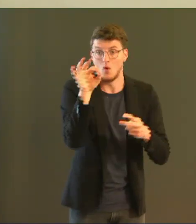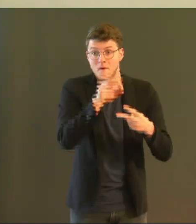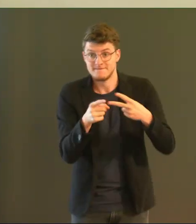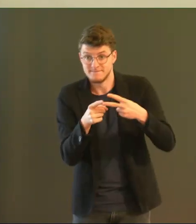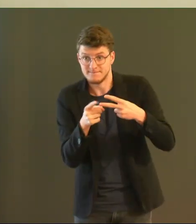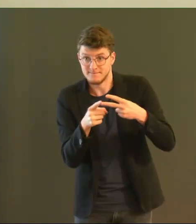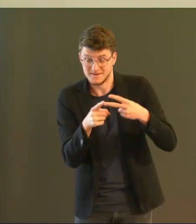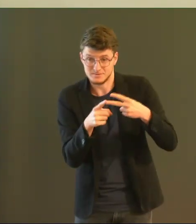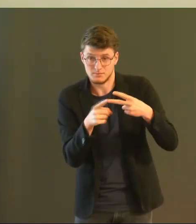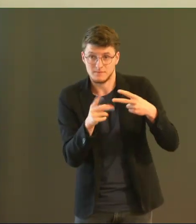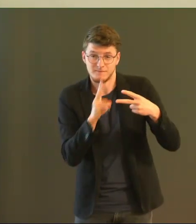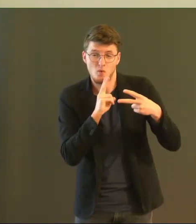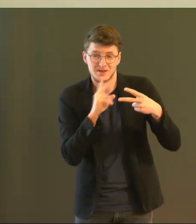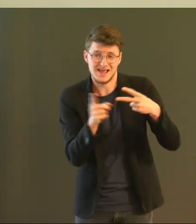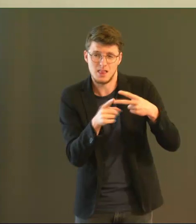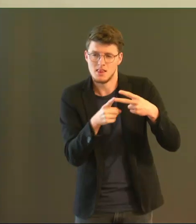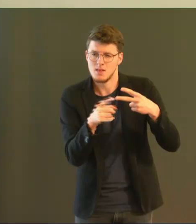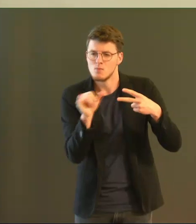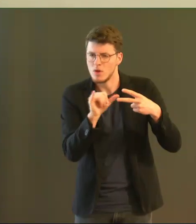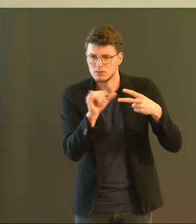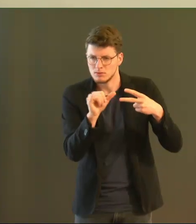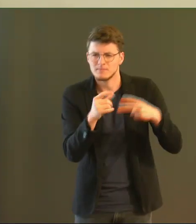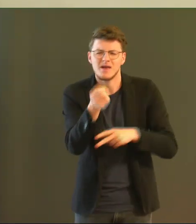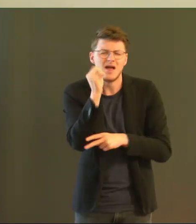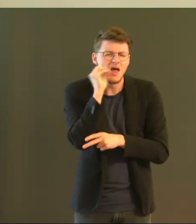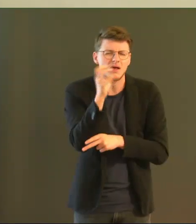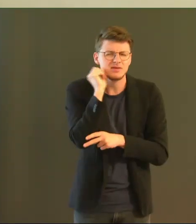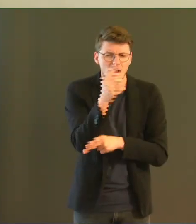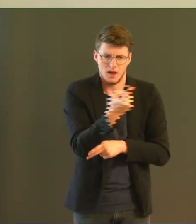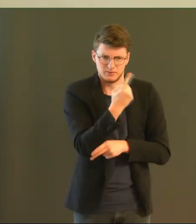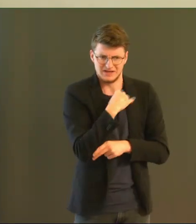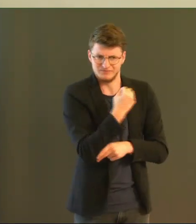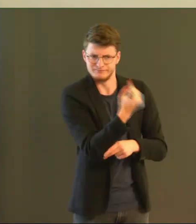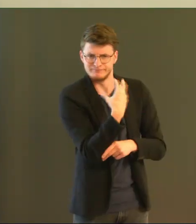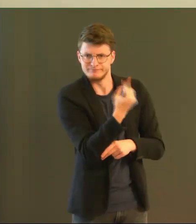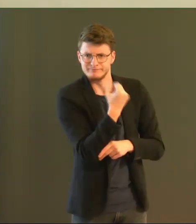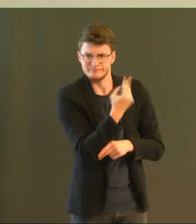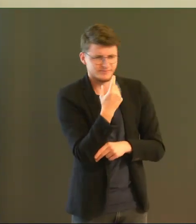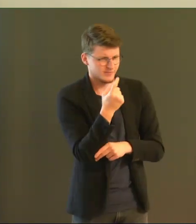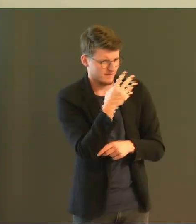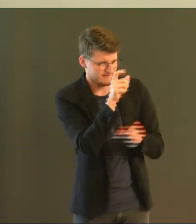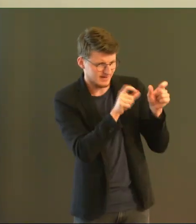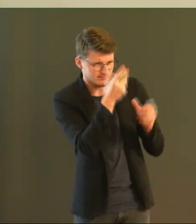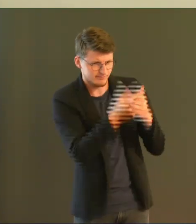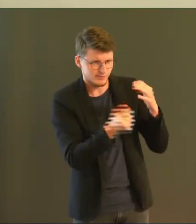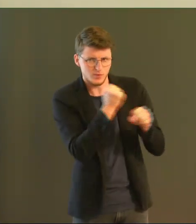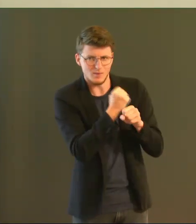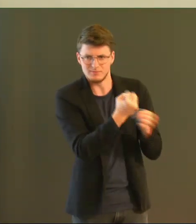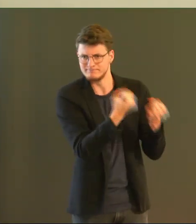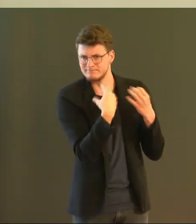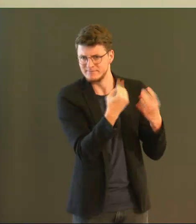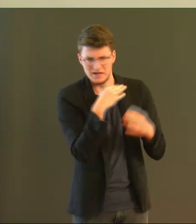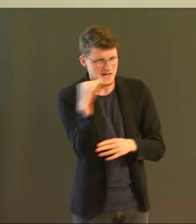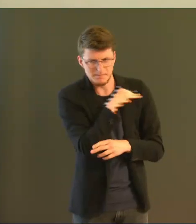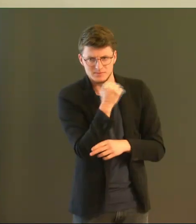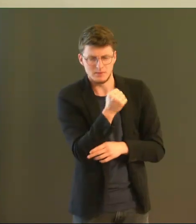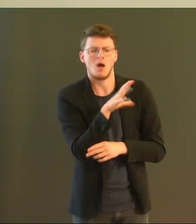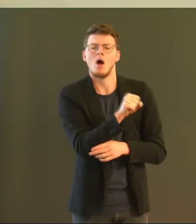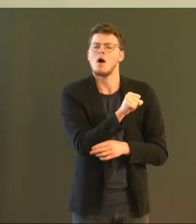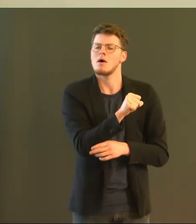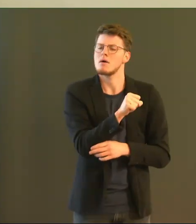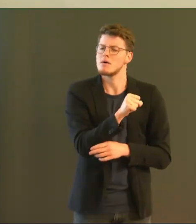l'europe détour du site y est admis une pharmacie un teaser sur indy 4 opp